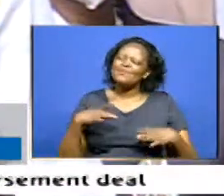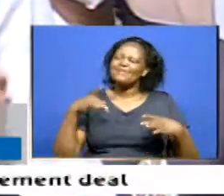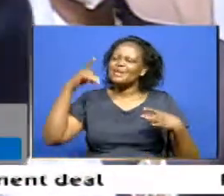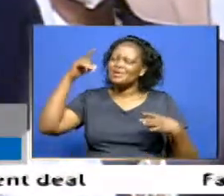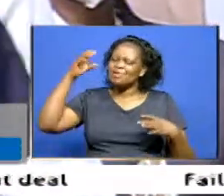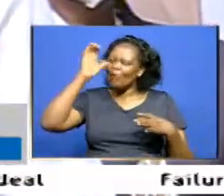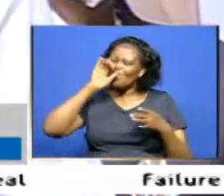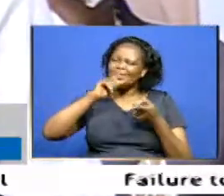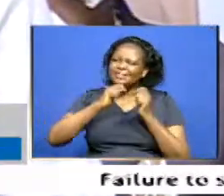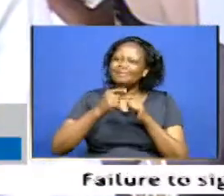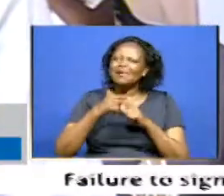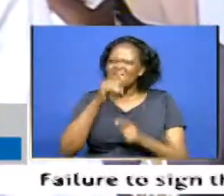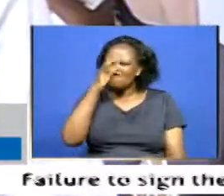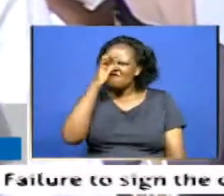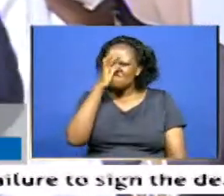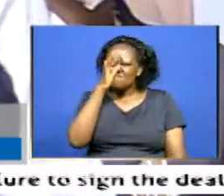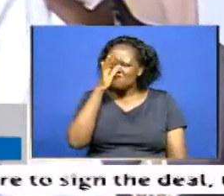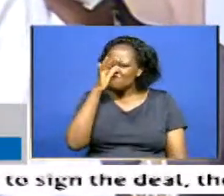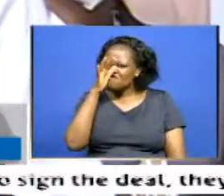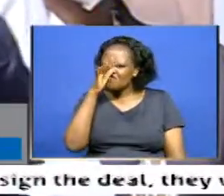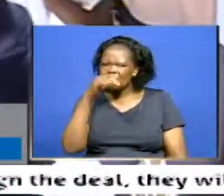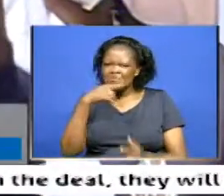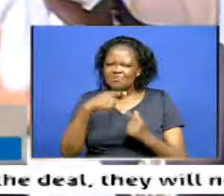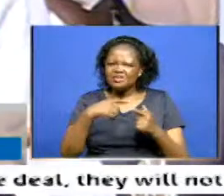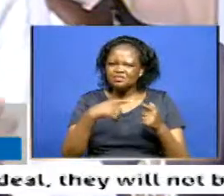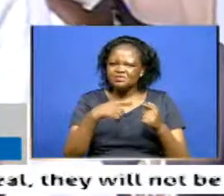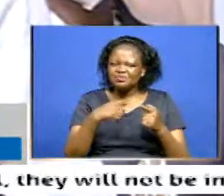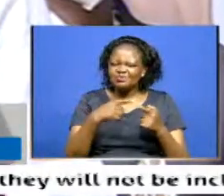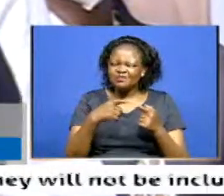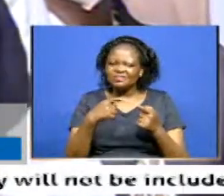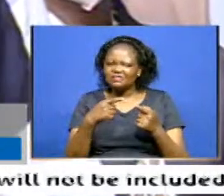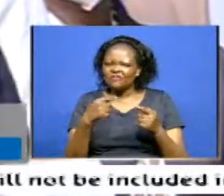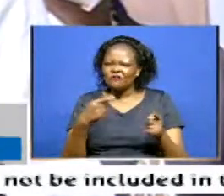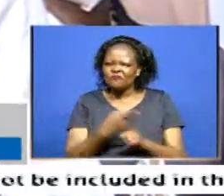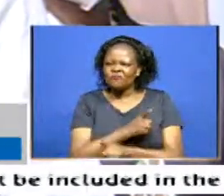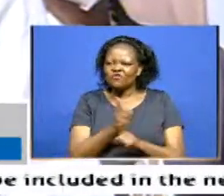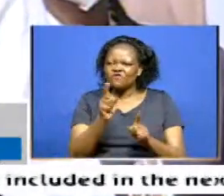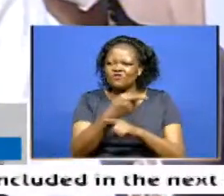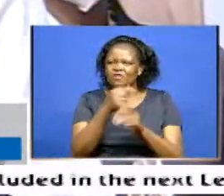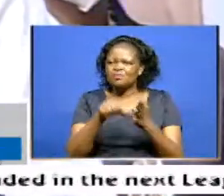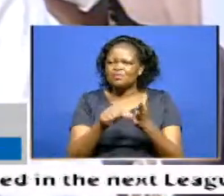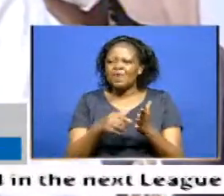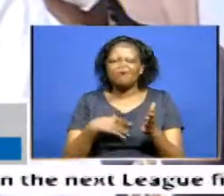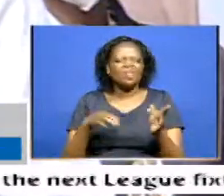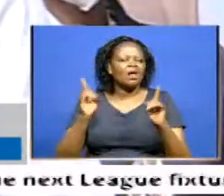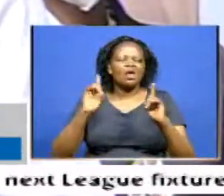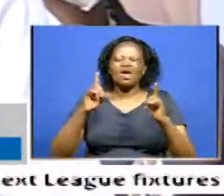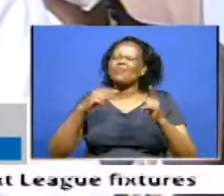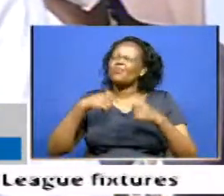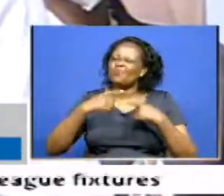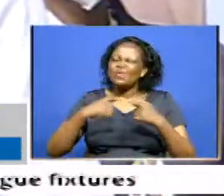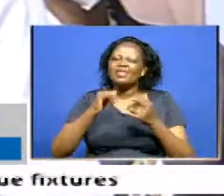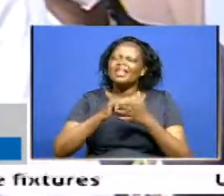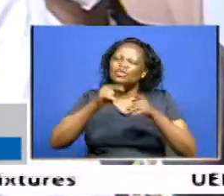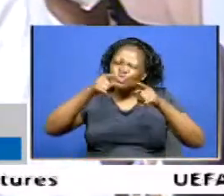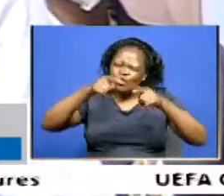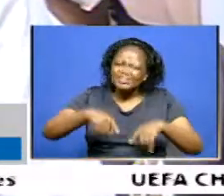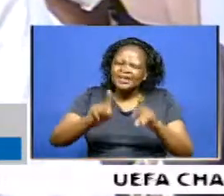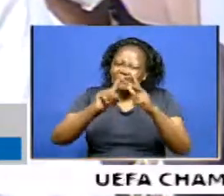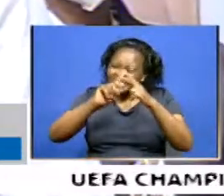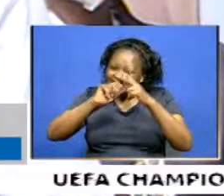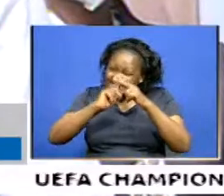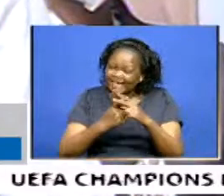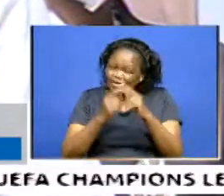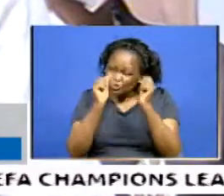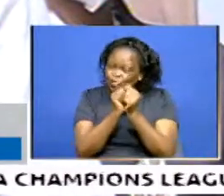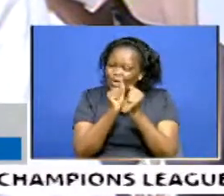yangu. Usidanganye hawa ya kwamba hii process is legitimate, hii process iko na shida. Hii ni process ambayo wewe mwenyewe ulianzisha na ulikuwa na